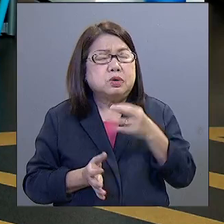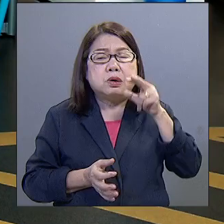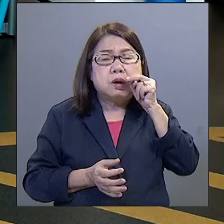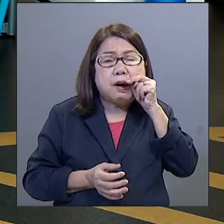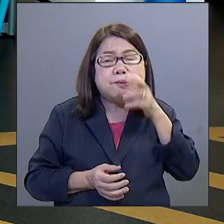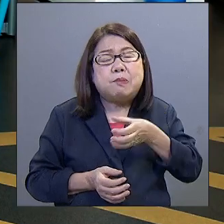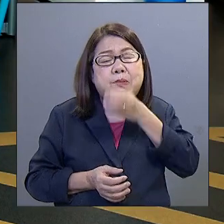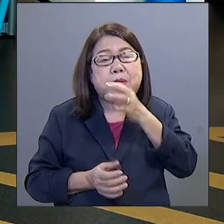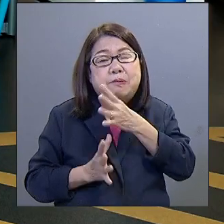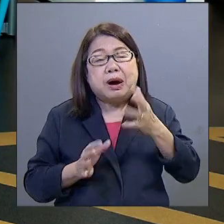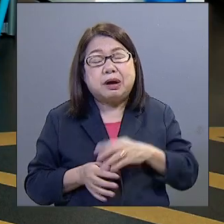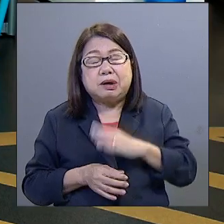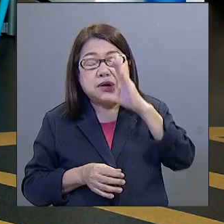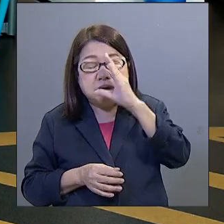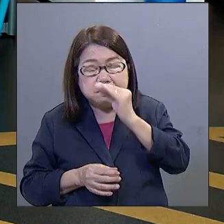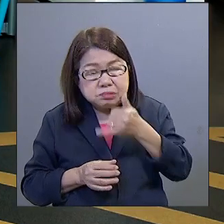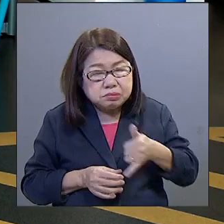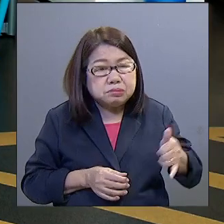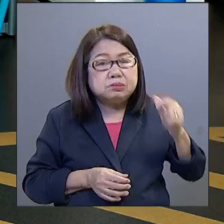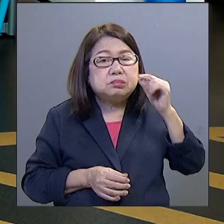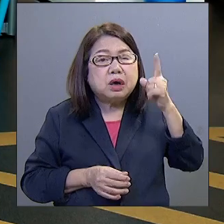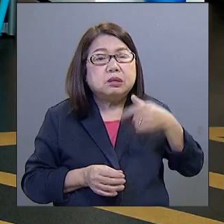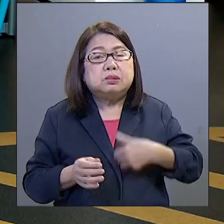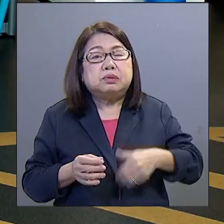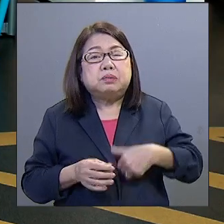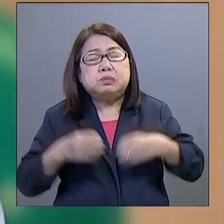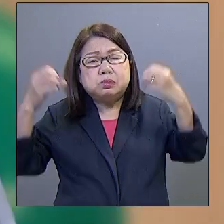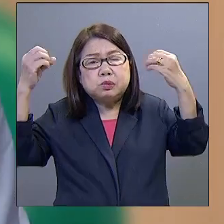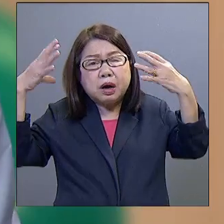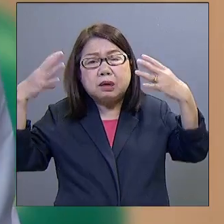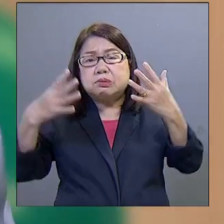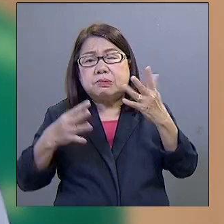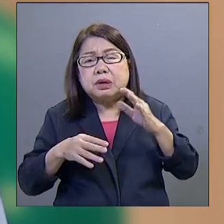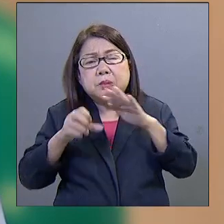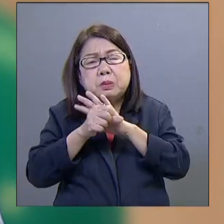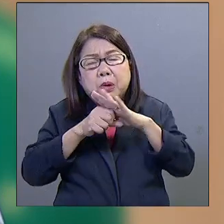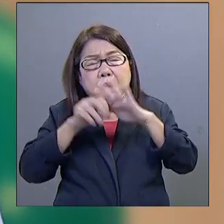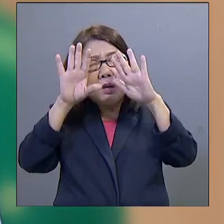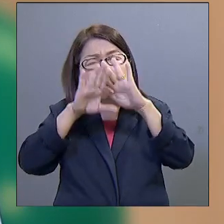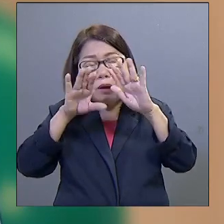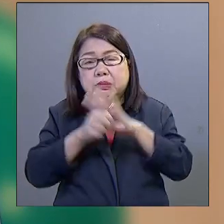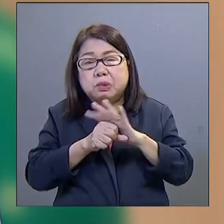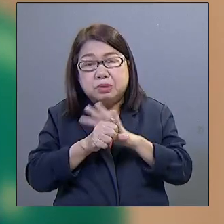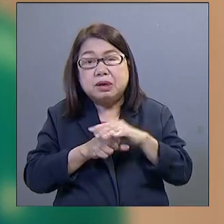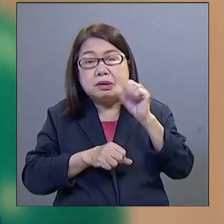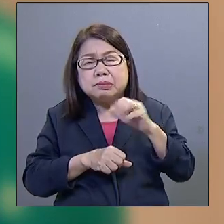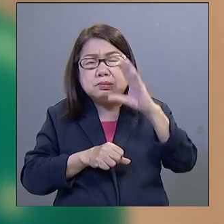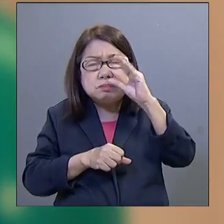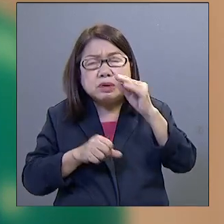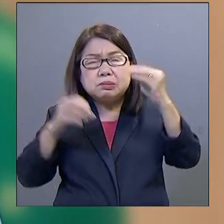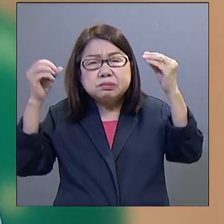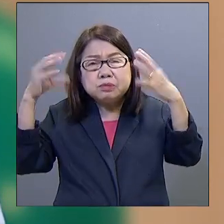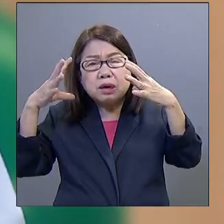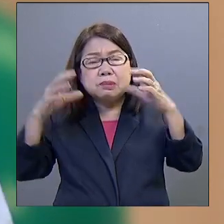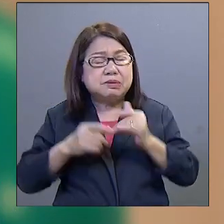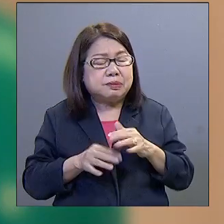ต้องลุกมาเข้าห้องน้ำใช่ค่ะแล้วแสงไฟในบ้านอาจจะไม่เพียงพอเพราะฉะนั้นพอแสงไม่เพียงพอมีความมืดเกิดขึ้นเนี่ยเขาก็จะเ